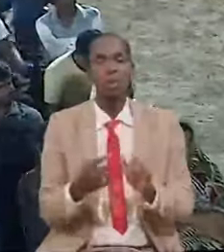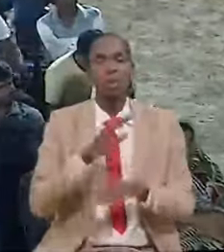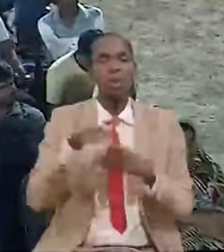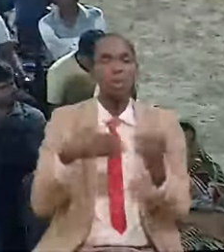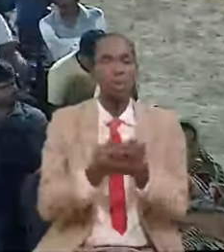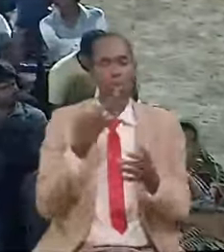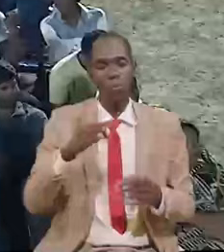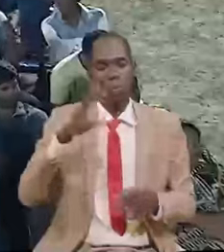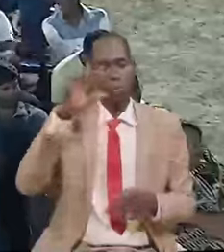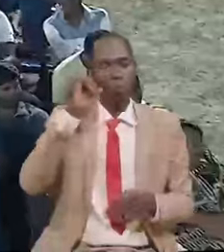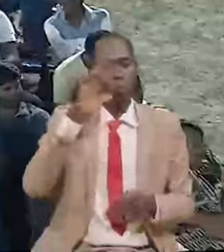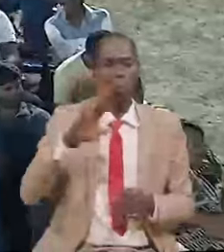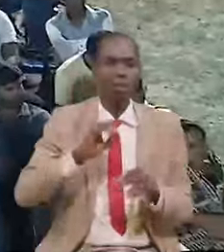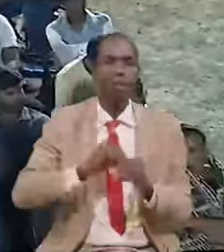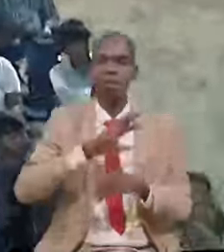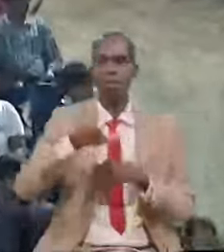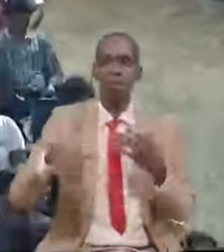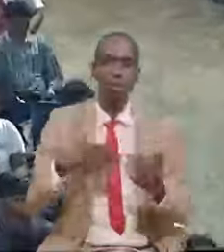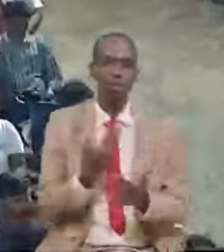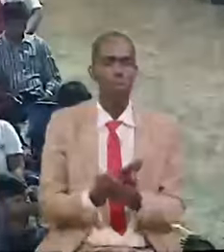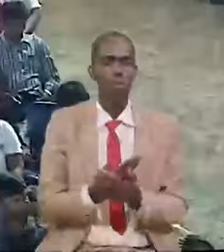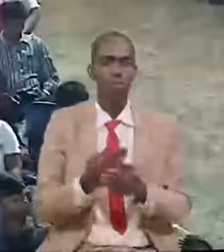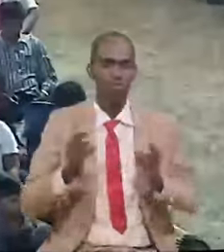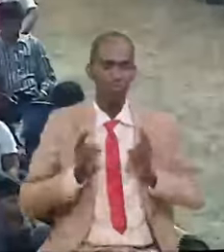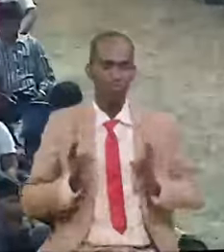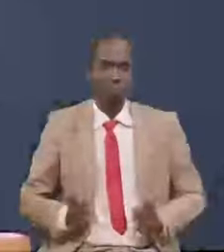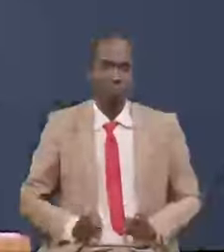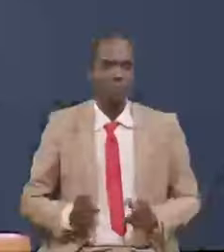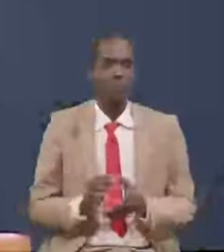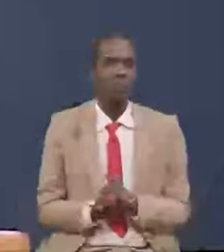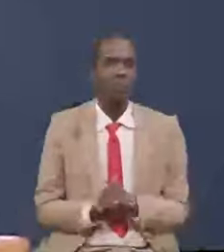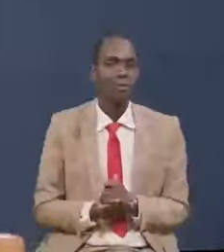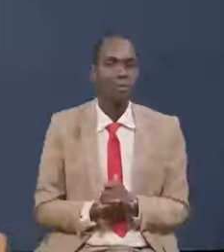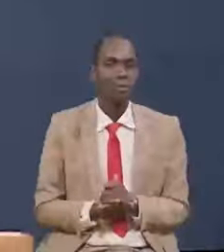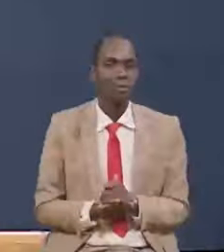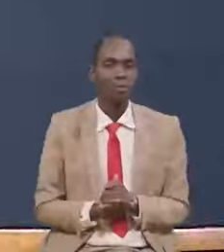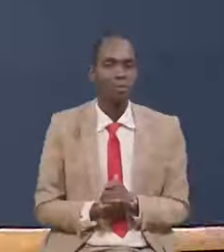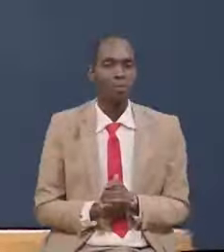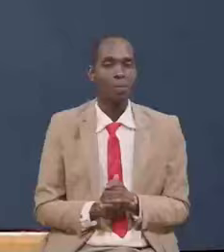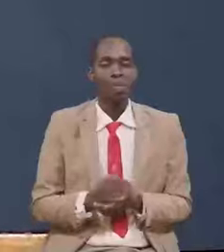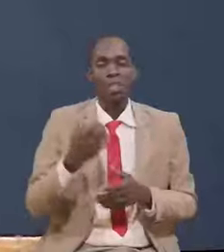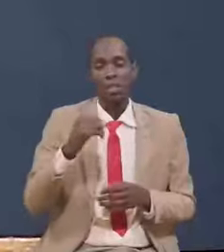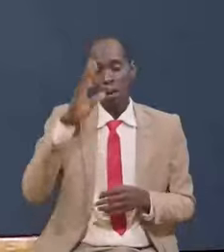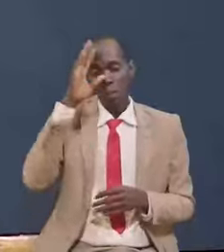Et l'histoire dont nous avons lu concernant la femme révèle l'histoire de toutes les femmes dans le monde entier.